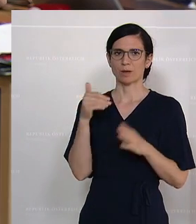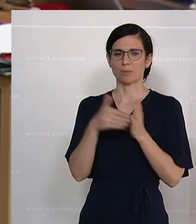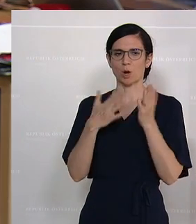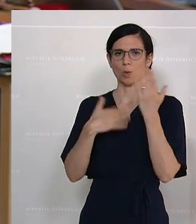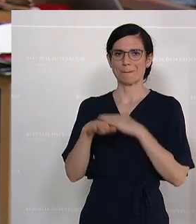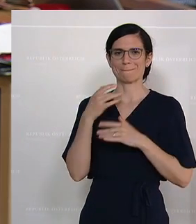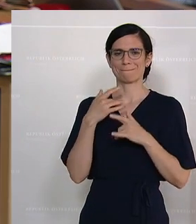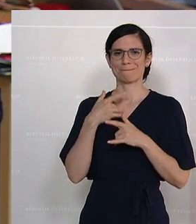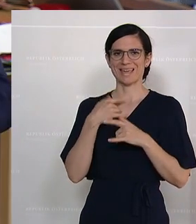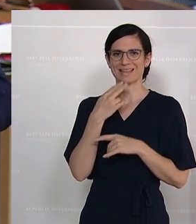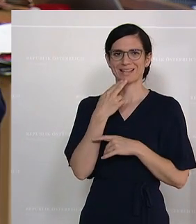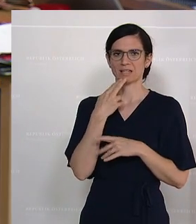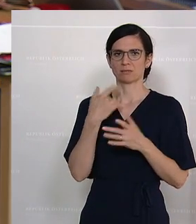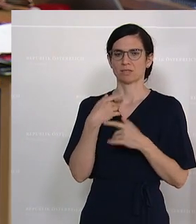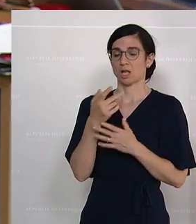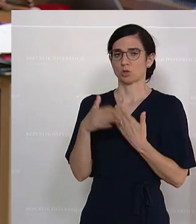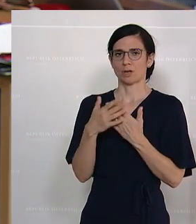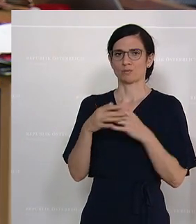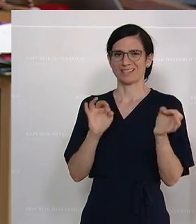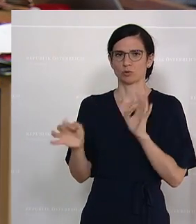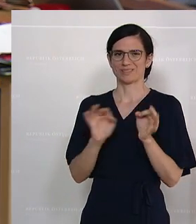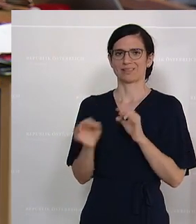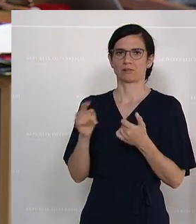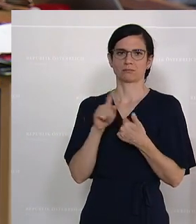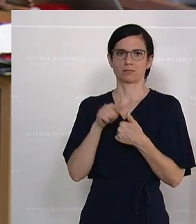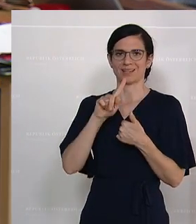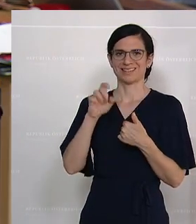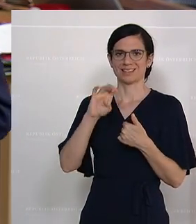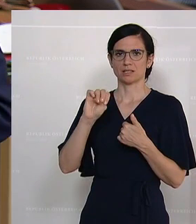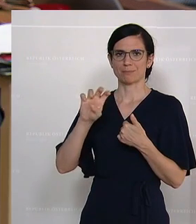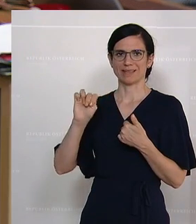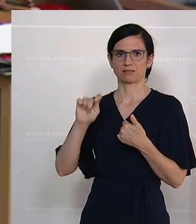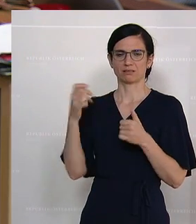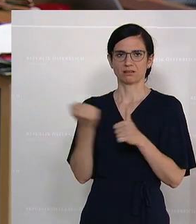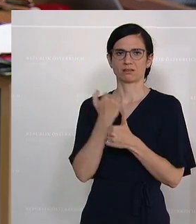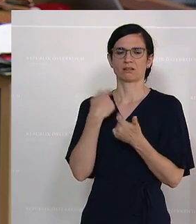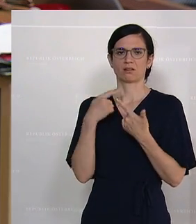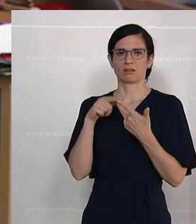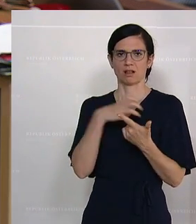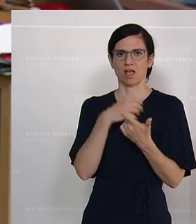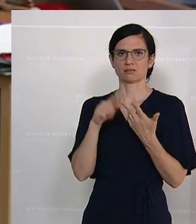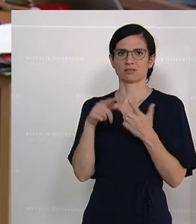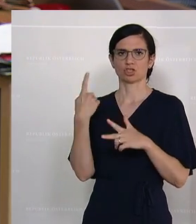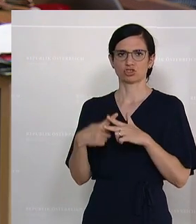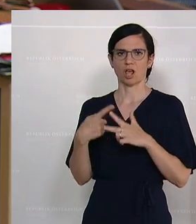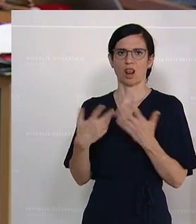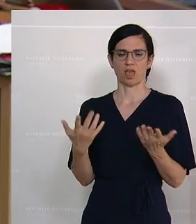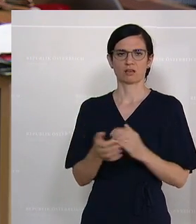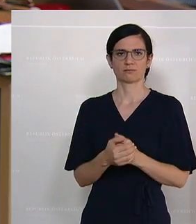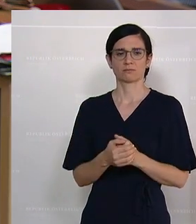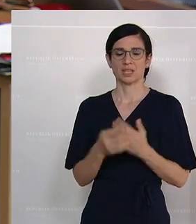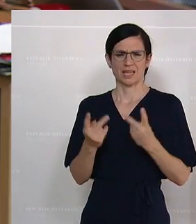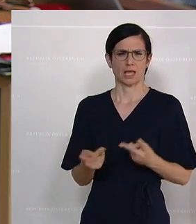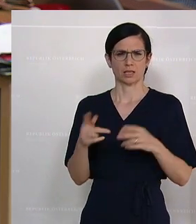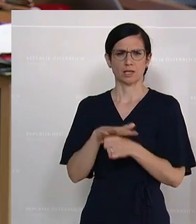industrie ist bekannt zement glas natürlich auch stahlerzeugung ähnliche bereiche die jetzt um ein